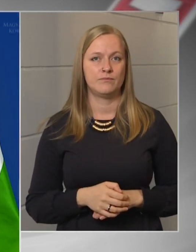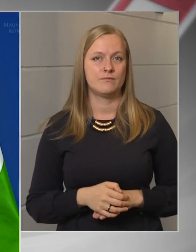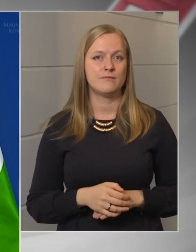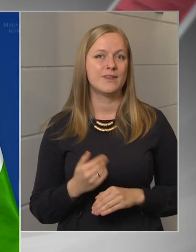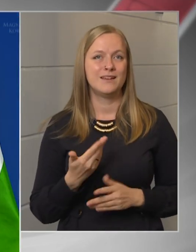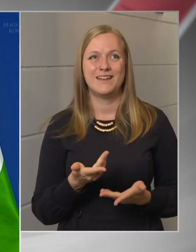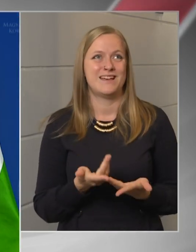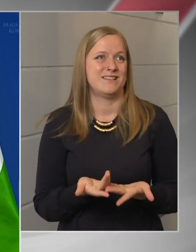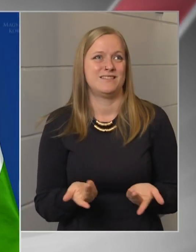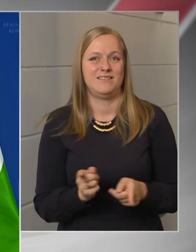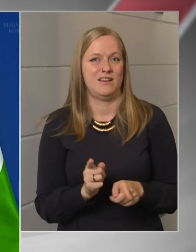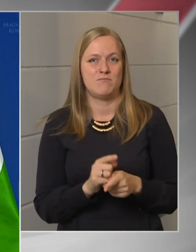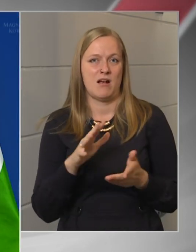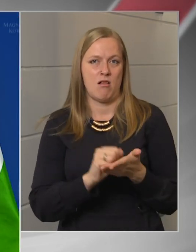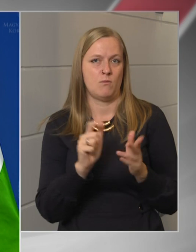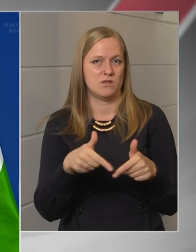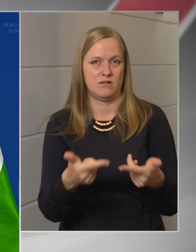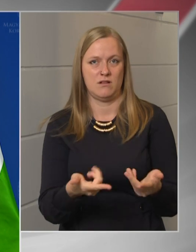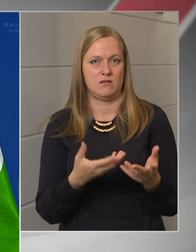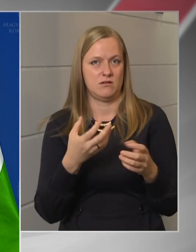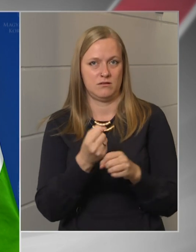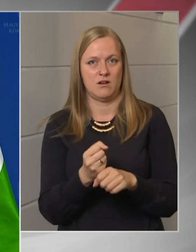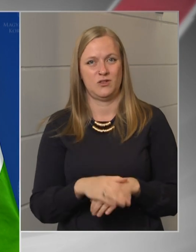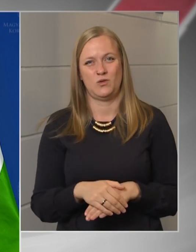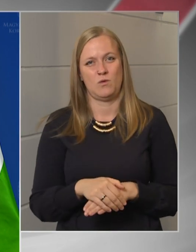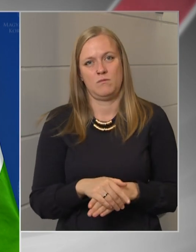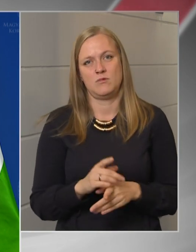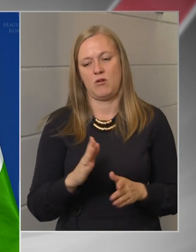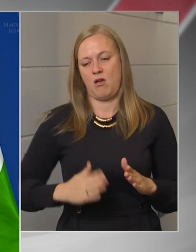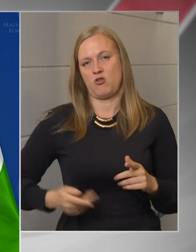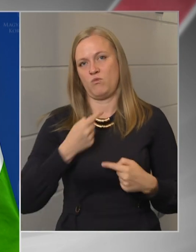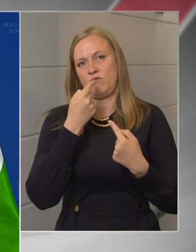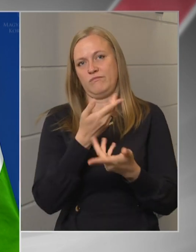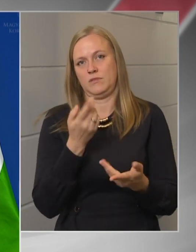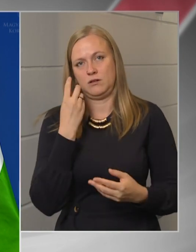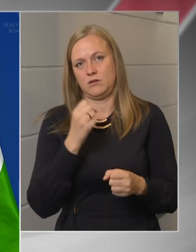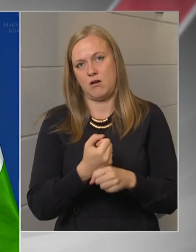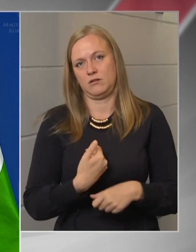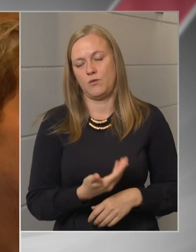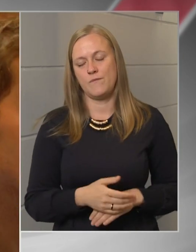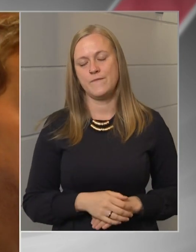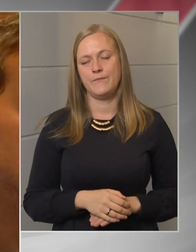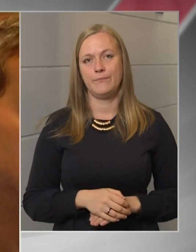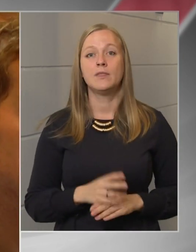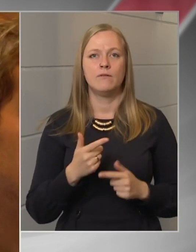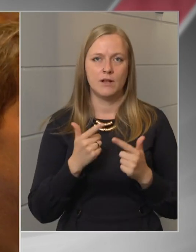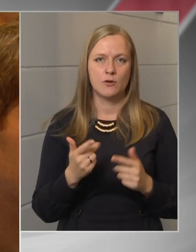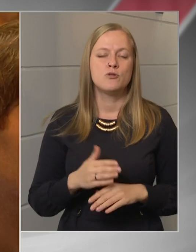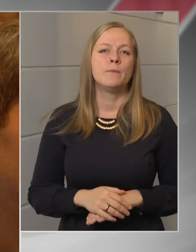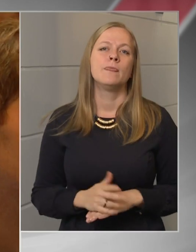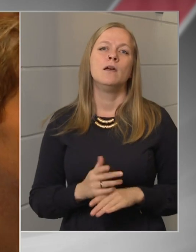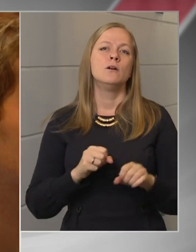kistírűnek, megalapozatlannak és légből kapottnak tartom. Világos. A